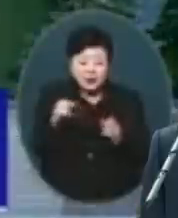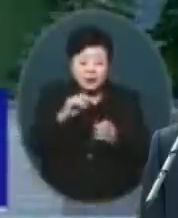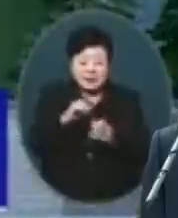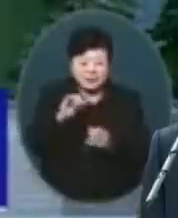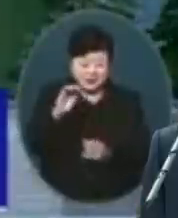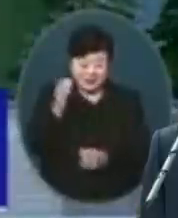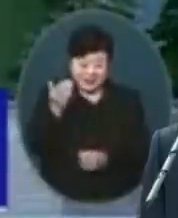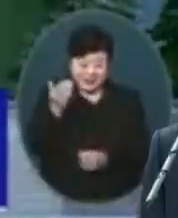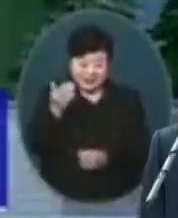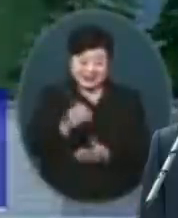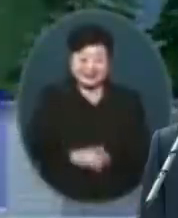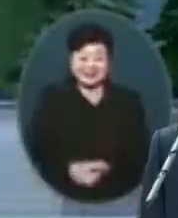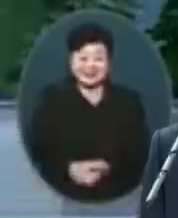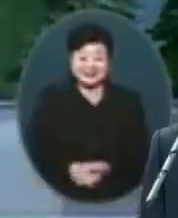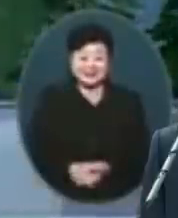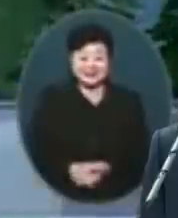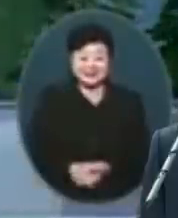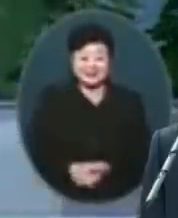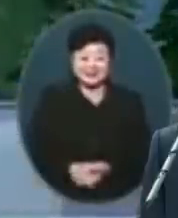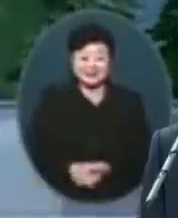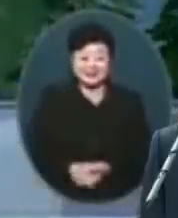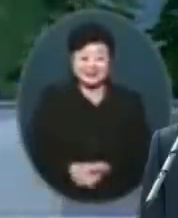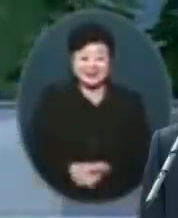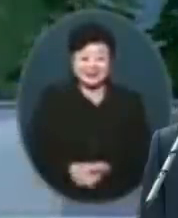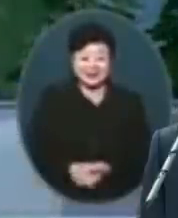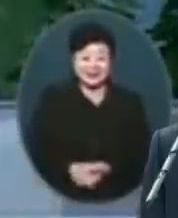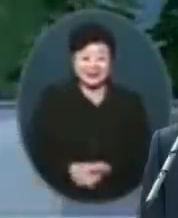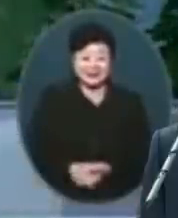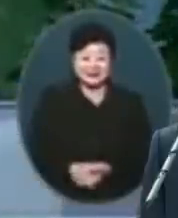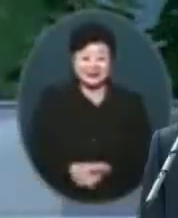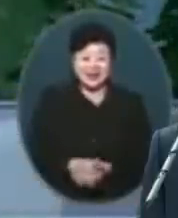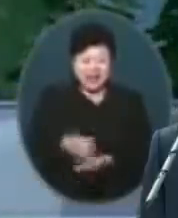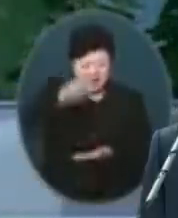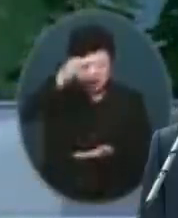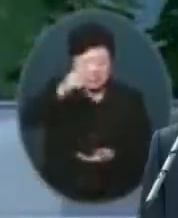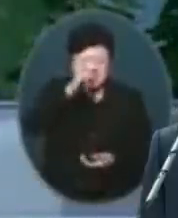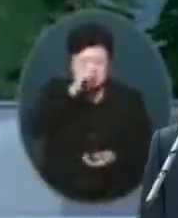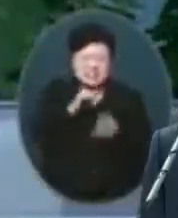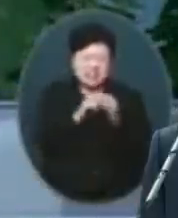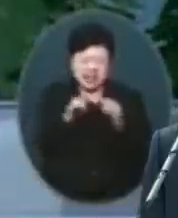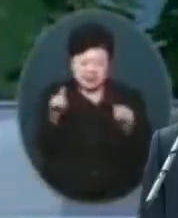소유된 백성이다. 상당히 가치가 있습니다.